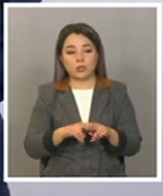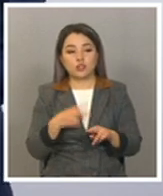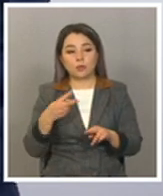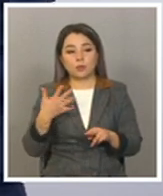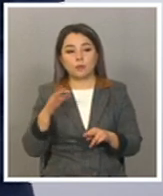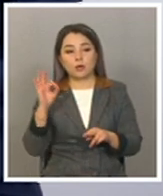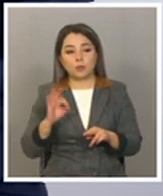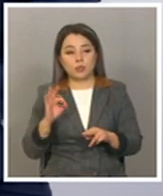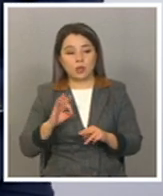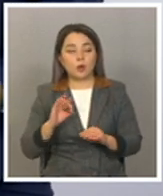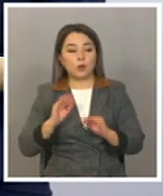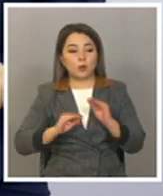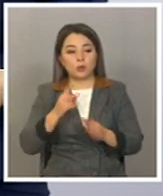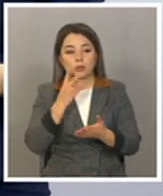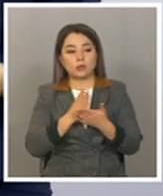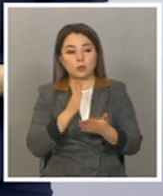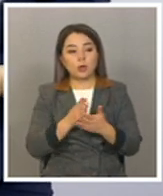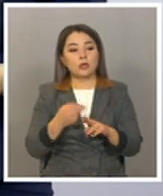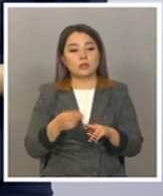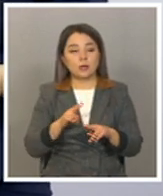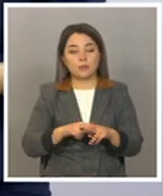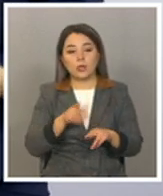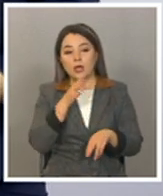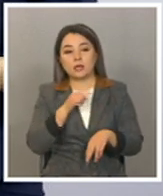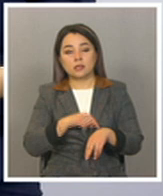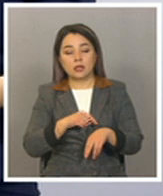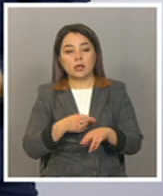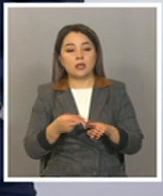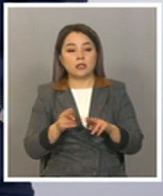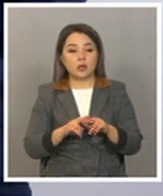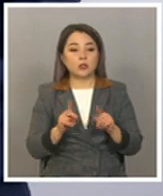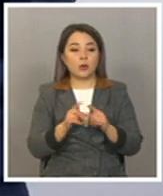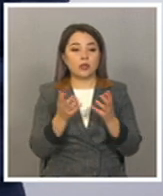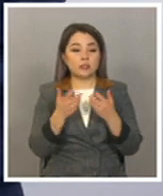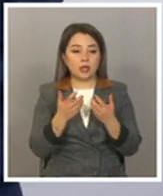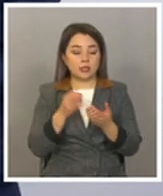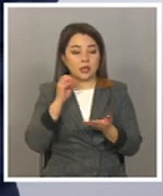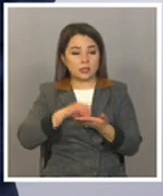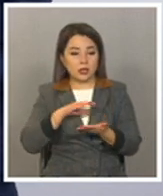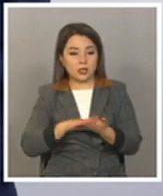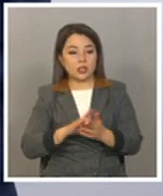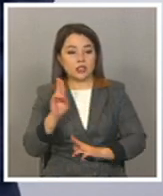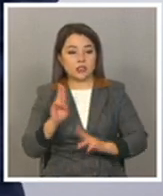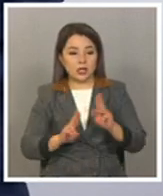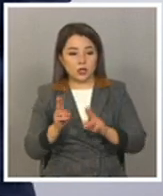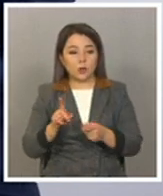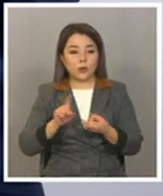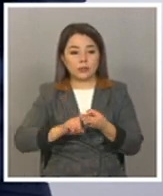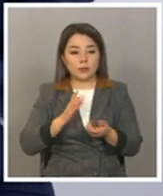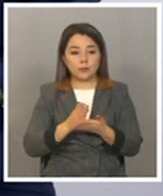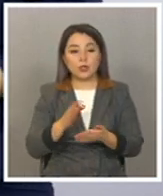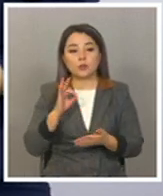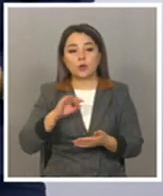25%-ын құрайды, демек біз санның процентін табу ережесі арқылы оны